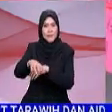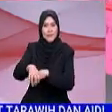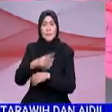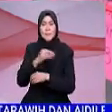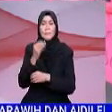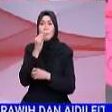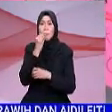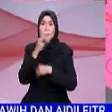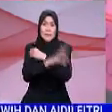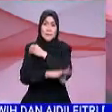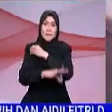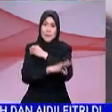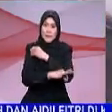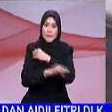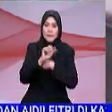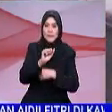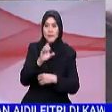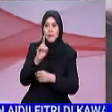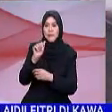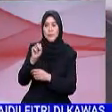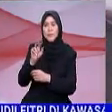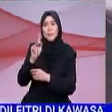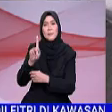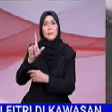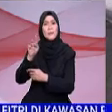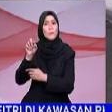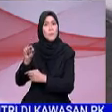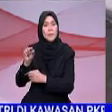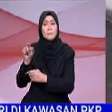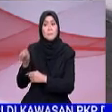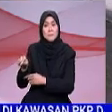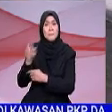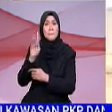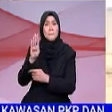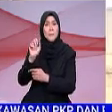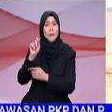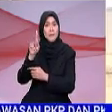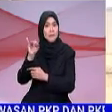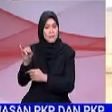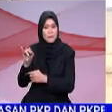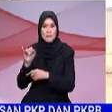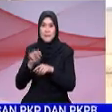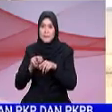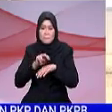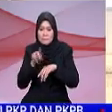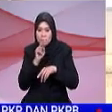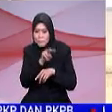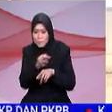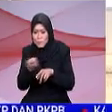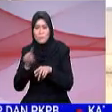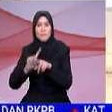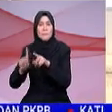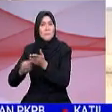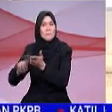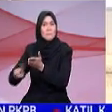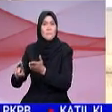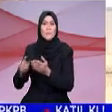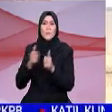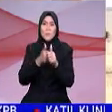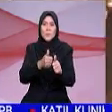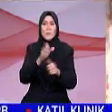Makanan Negeri Sembilan yang juga ADUN Kelawang, Datuk Bakri Sawir berkesempatan meninjau pematuhan SOP di lokasi ini.